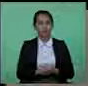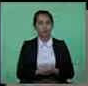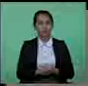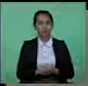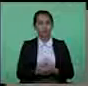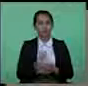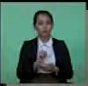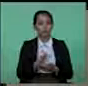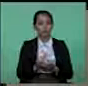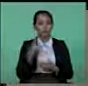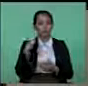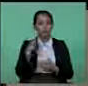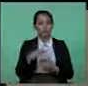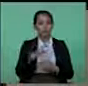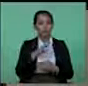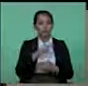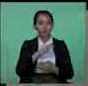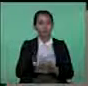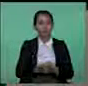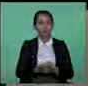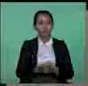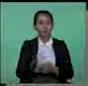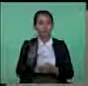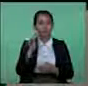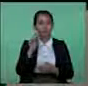Topshiriqlar sizga tushunarli bo'lsa, endi